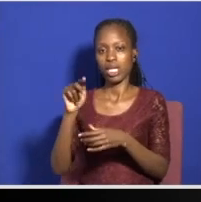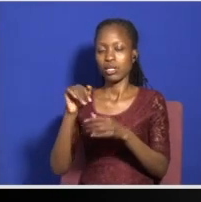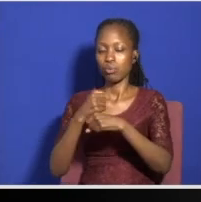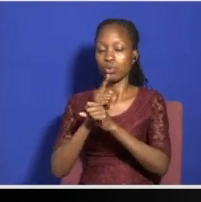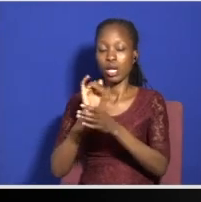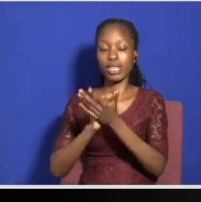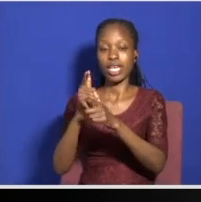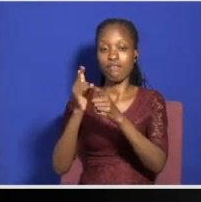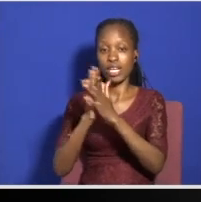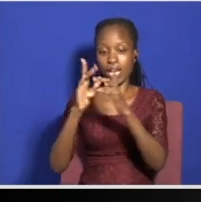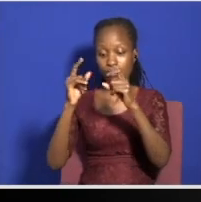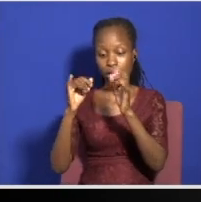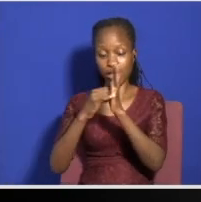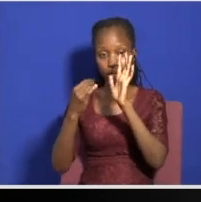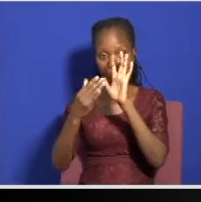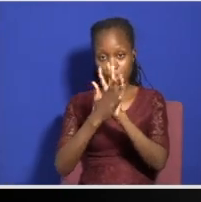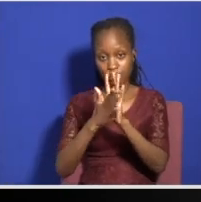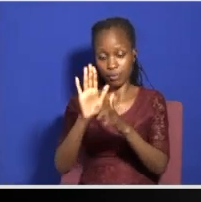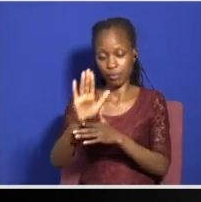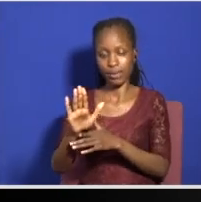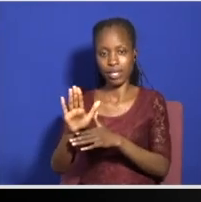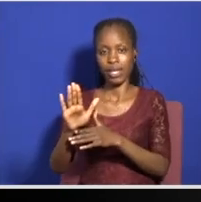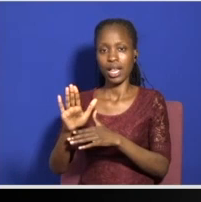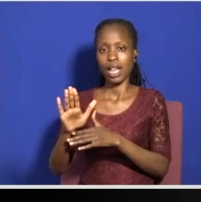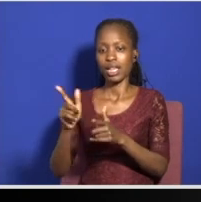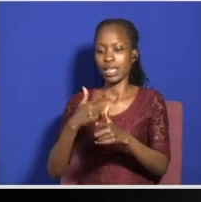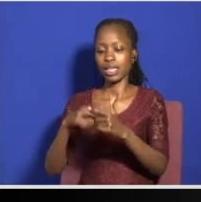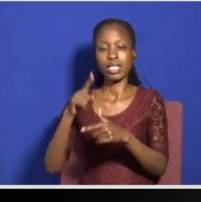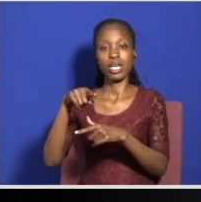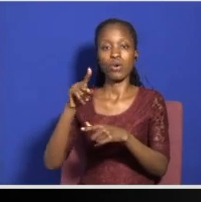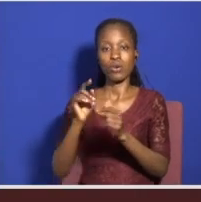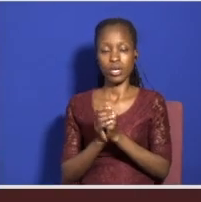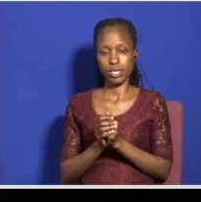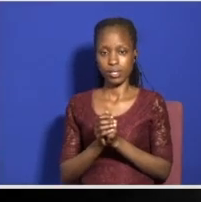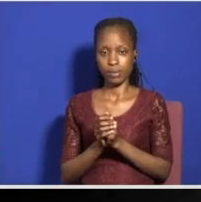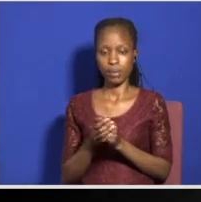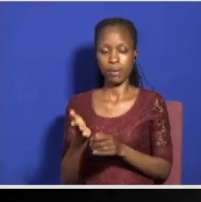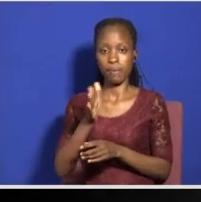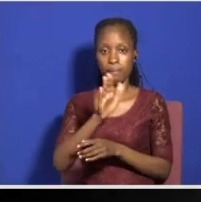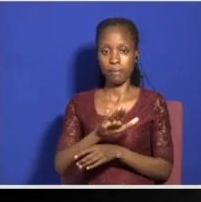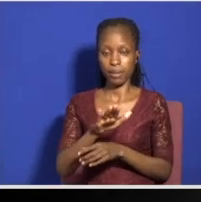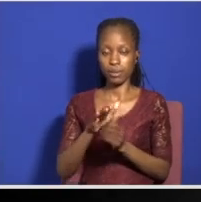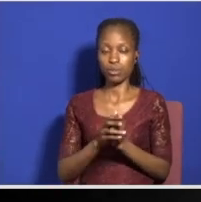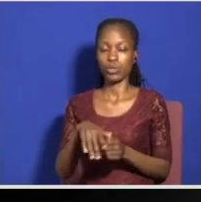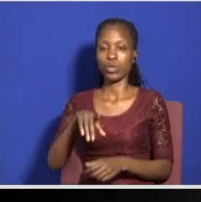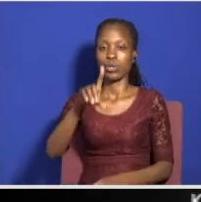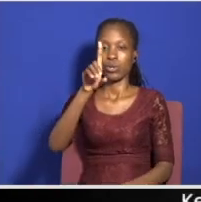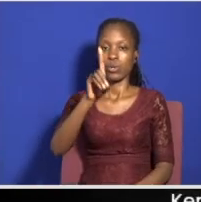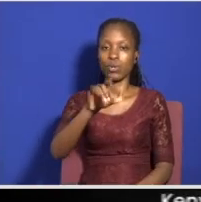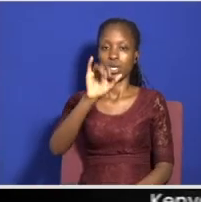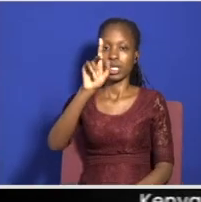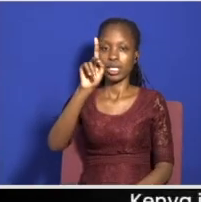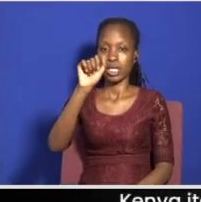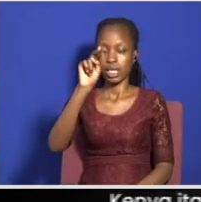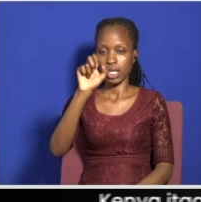na picha zenye maadili potovu hazichapishwi kwenye mtandao huo. Nikurudishe sasa studioni kwa Dickens, msikilizaji ila